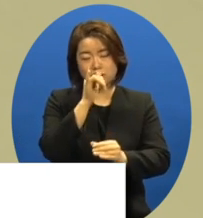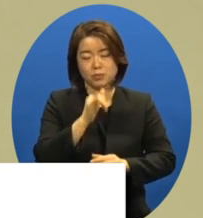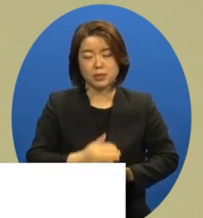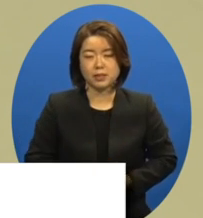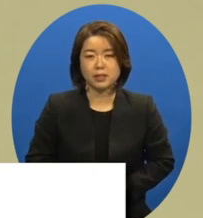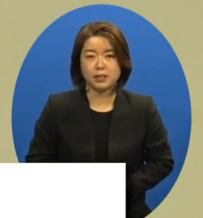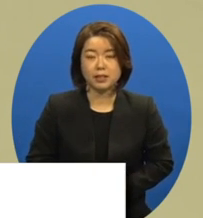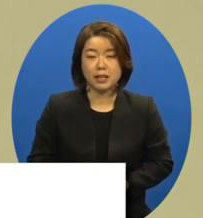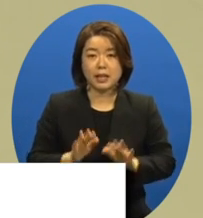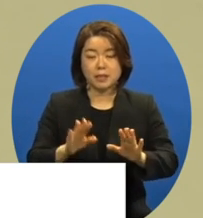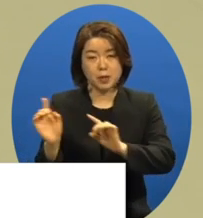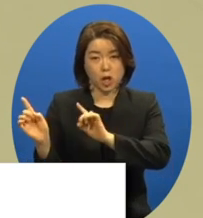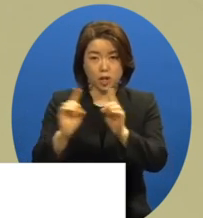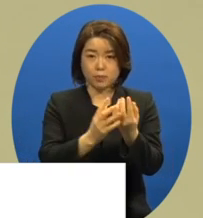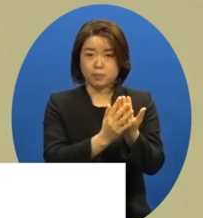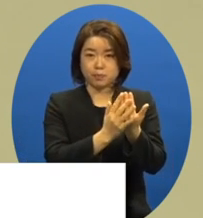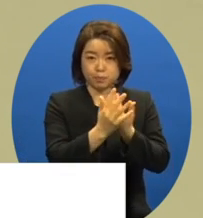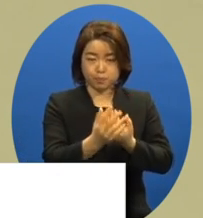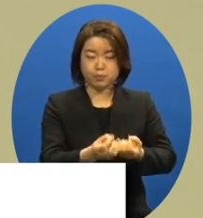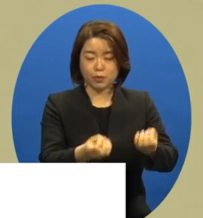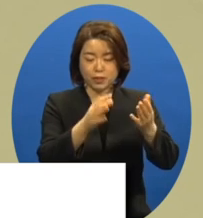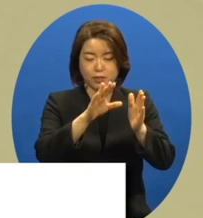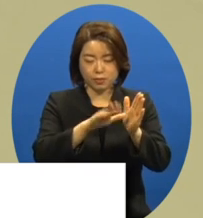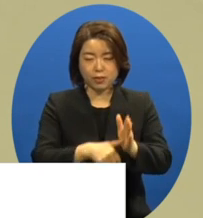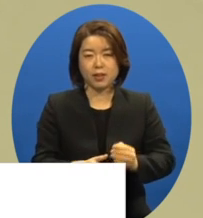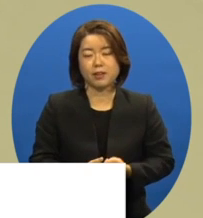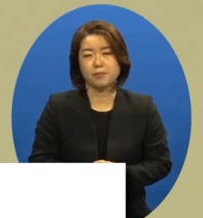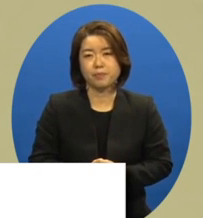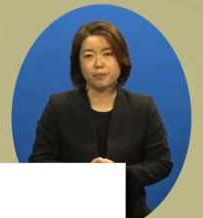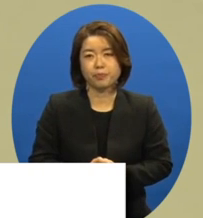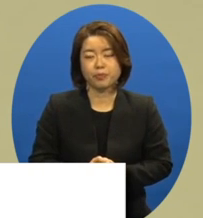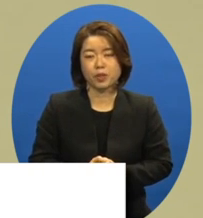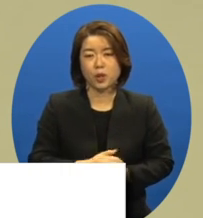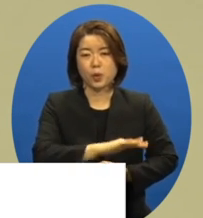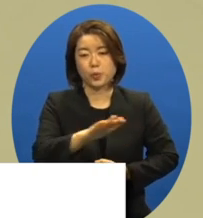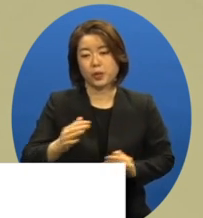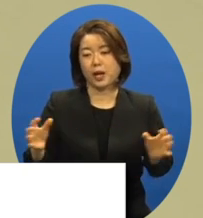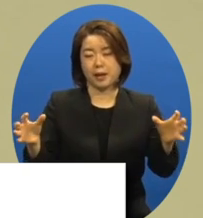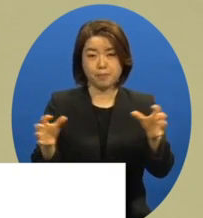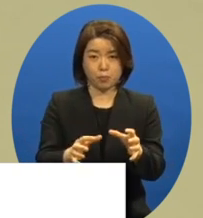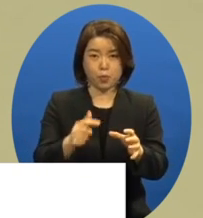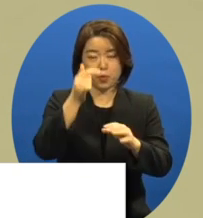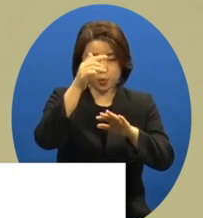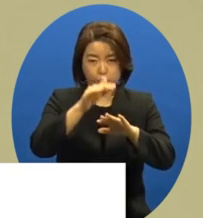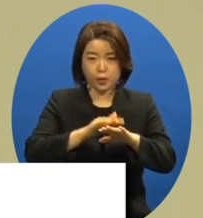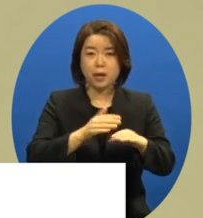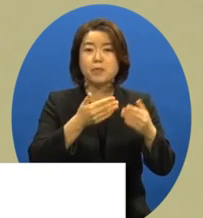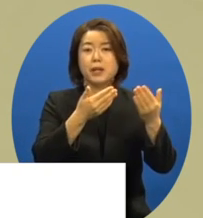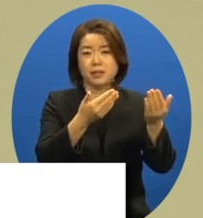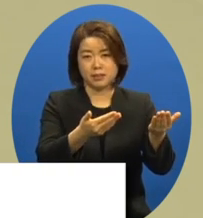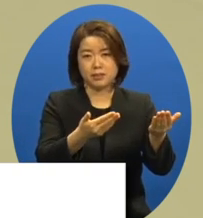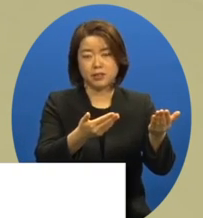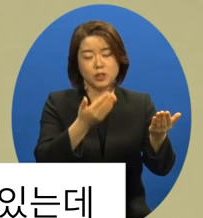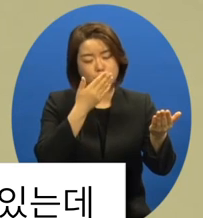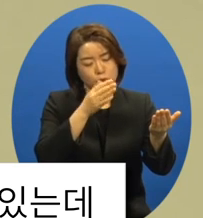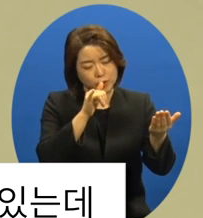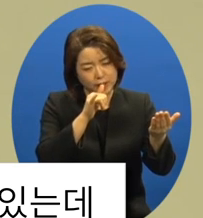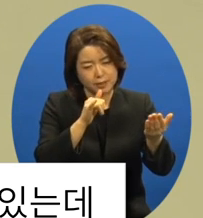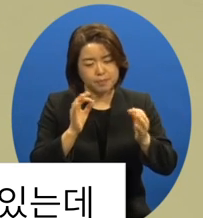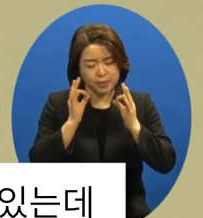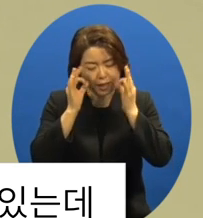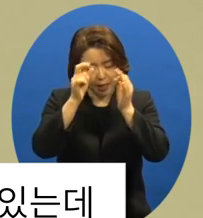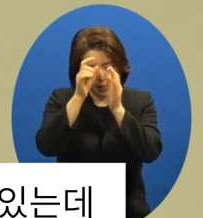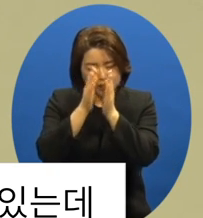이번 부활주일 예배도 우리가 모여서 기도하기를 간절히 기도해 주시기 바랍니다.